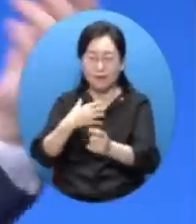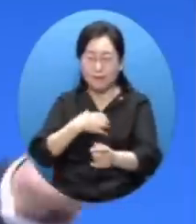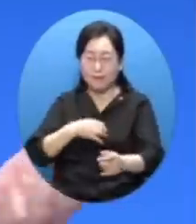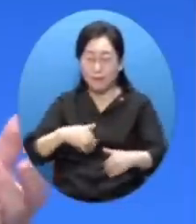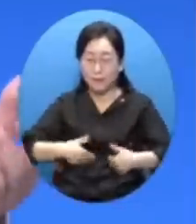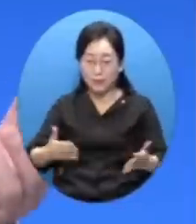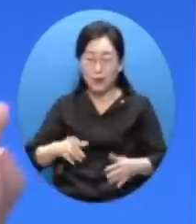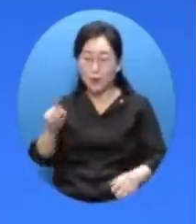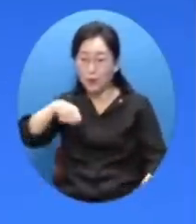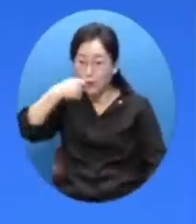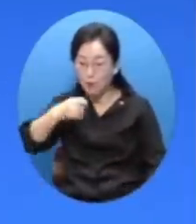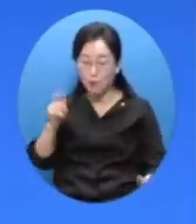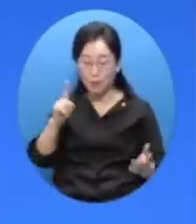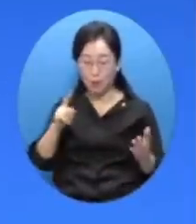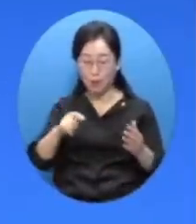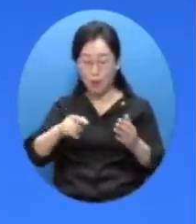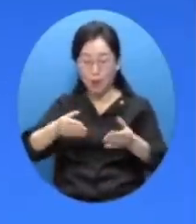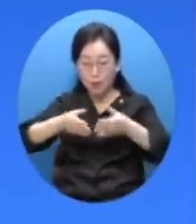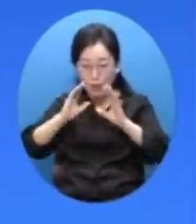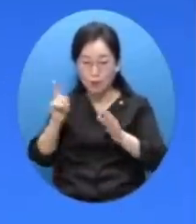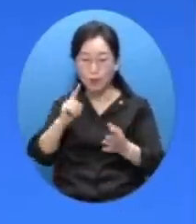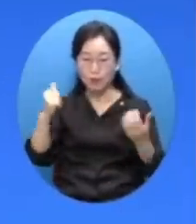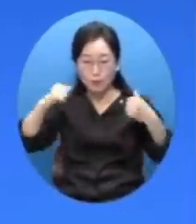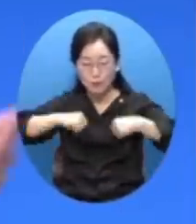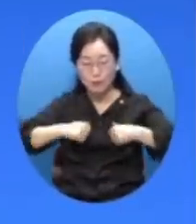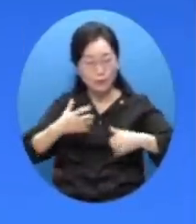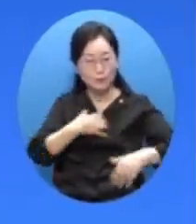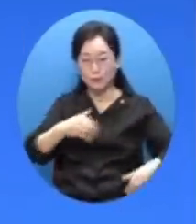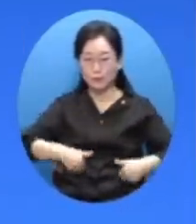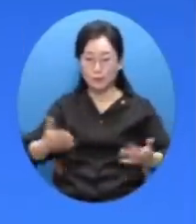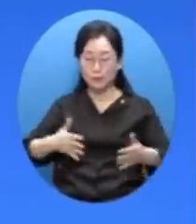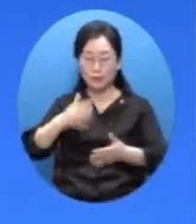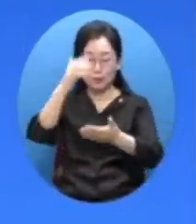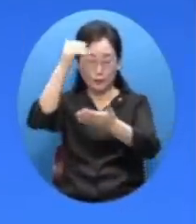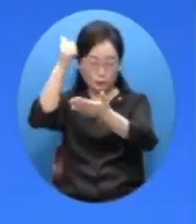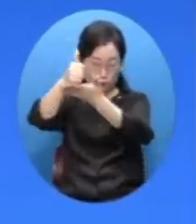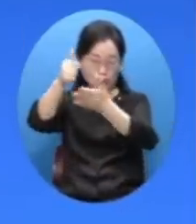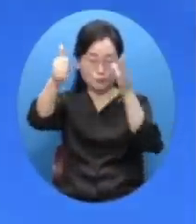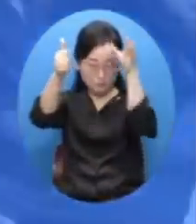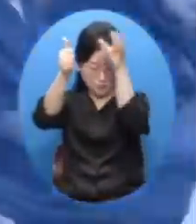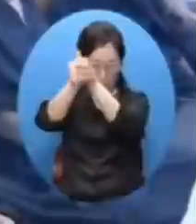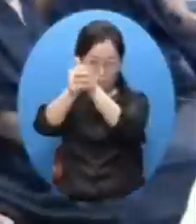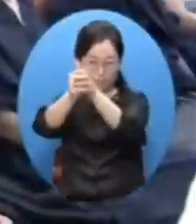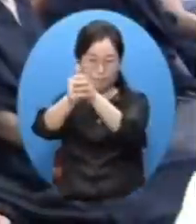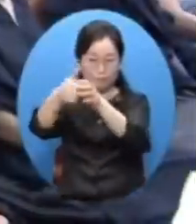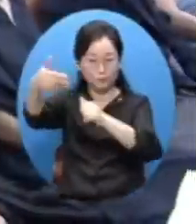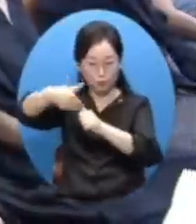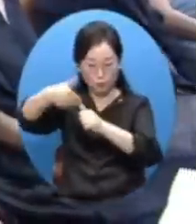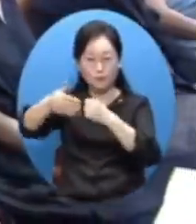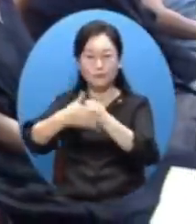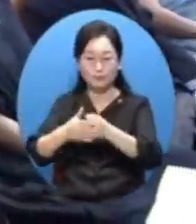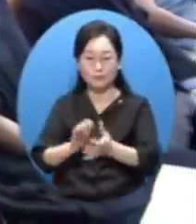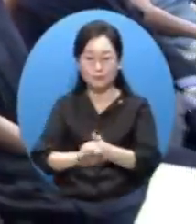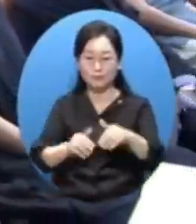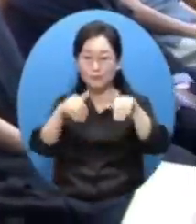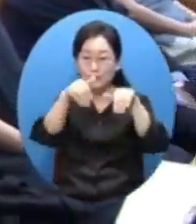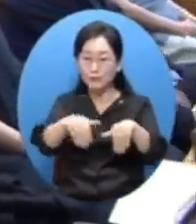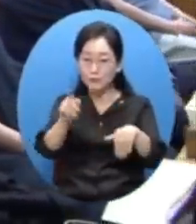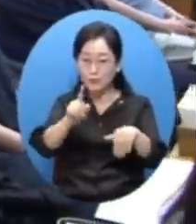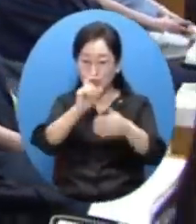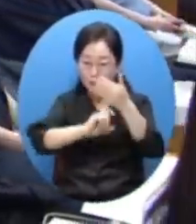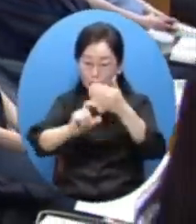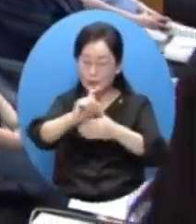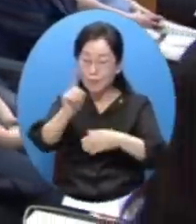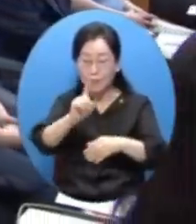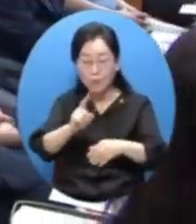무엇을 먹을까 무엇을 마실까 무엇을 입을까 염려할 필요가 없습니다. 주인이 다 알아서 챙겨주기 때문에 종은 아침에 나서 무엇을